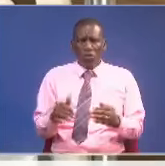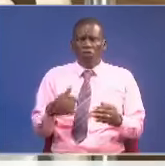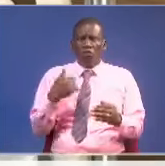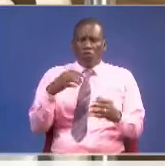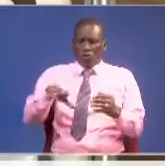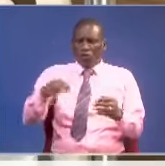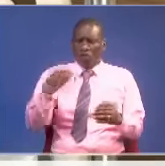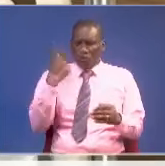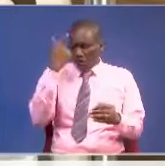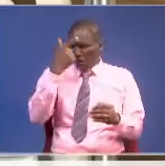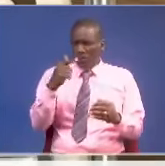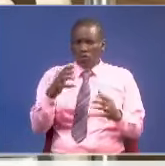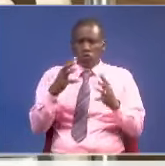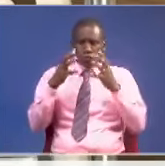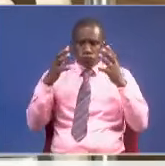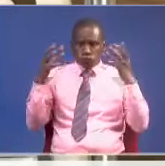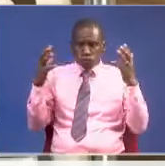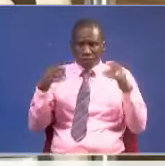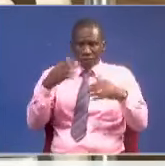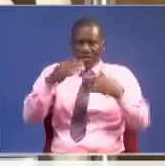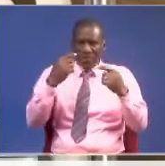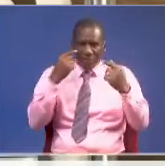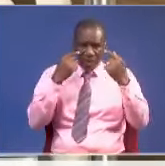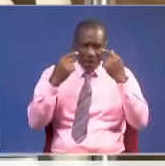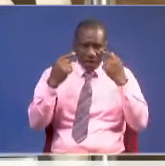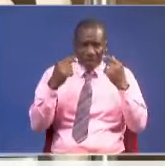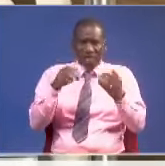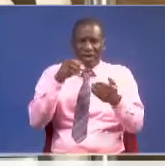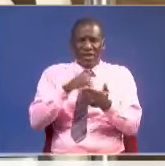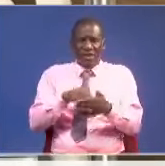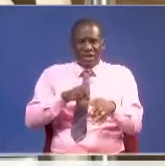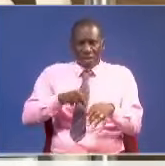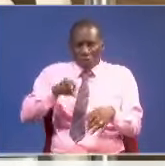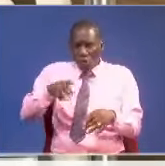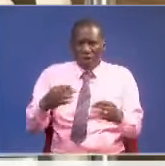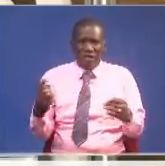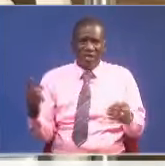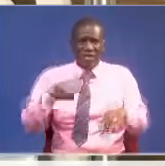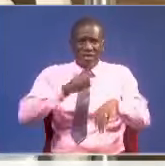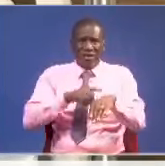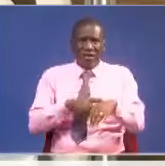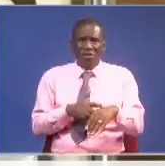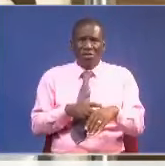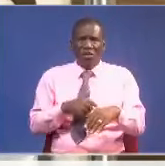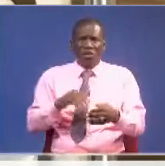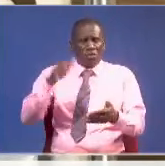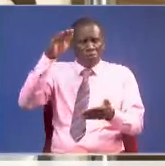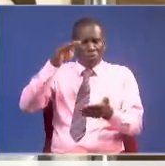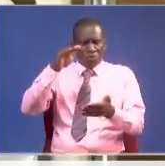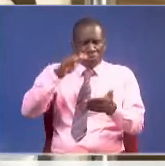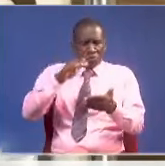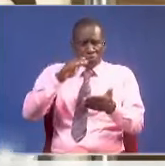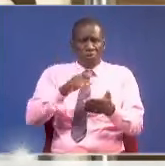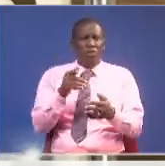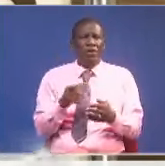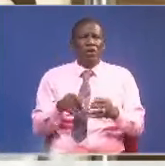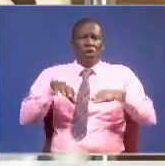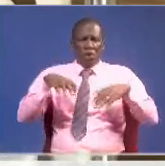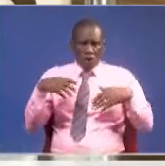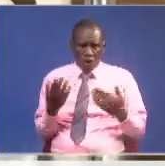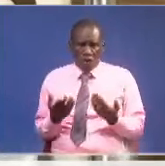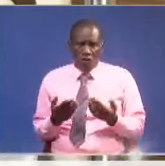umefura around the eyes. Alafu ukitembea mchana, siku ikienda inaenda ikipunguza, pungua.